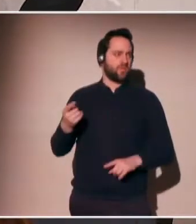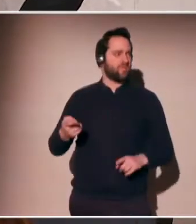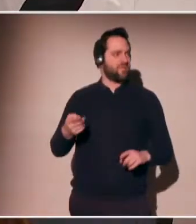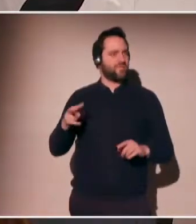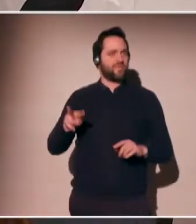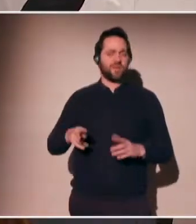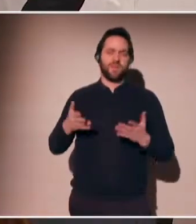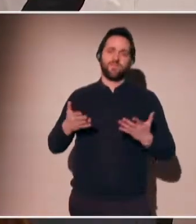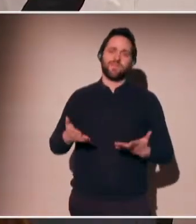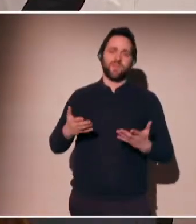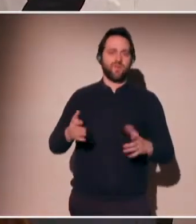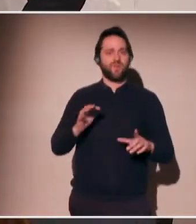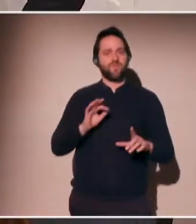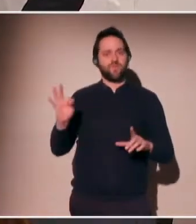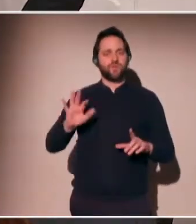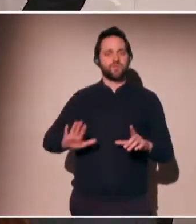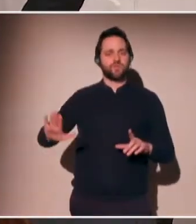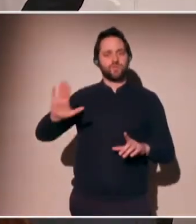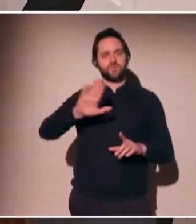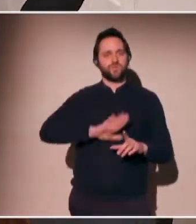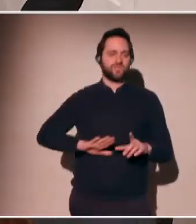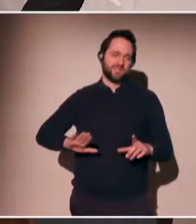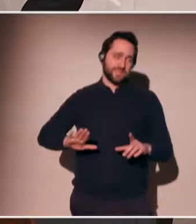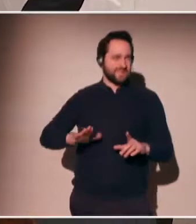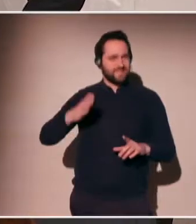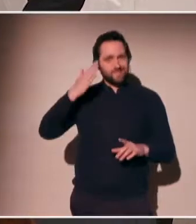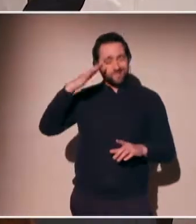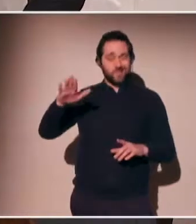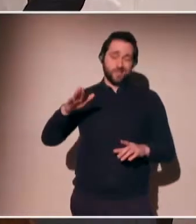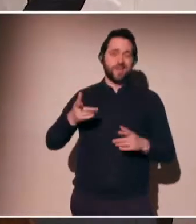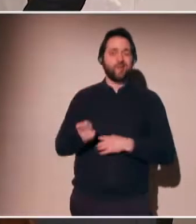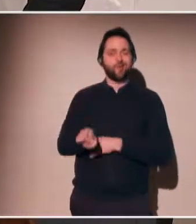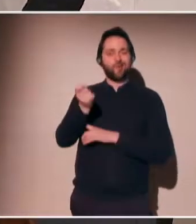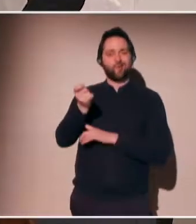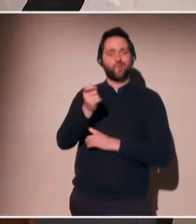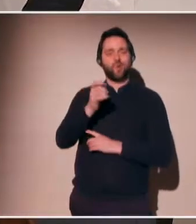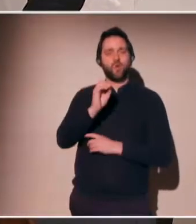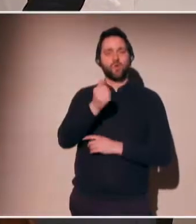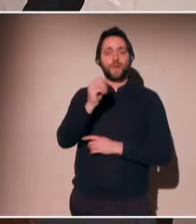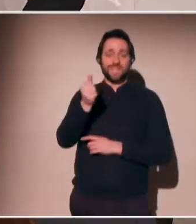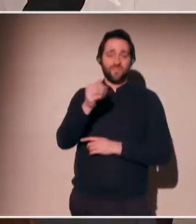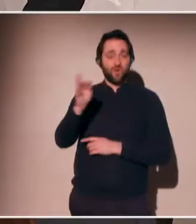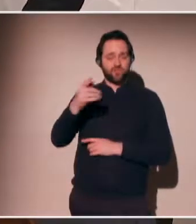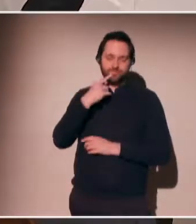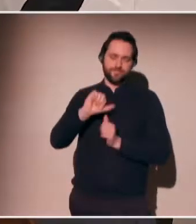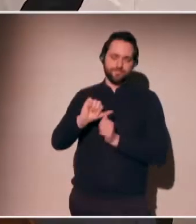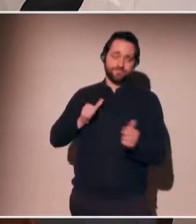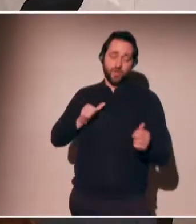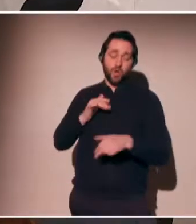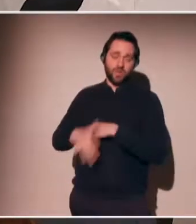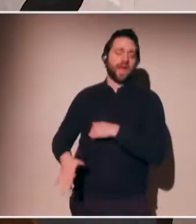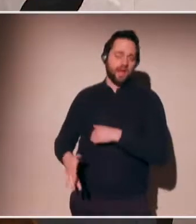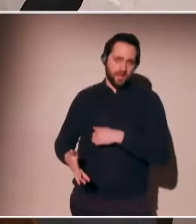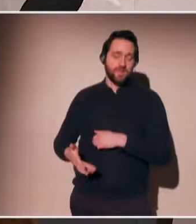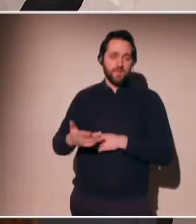même des parties des pays où l'éducation au numérique est quand même encore balbutiante, même s'il y a des gros progrès qui ont été faits. Je pense qu'il faut éduquer